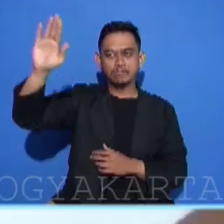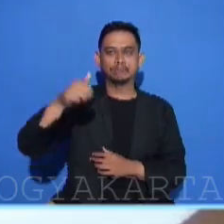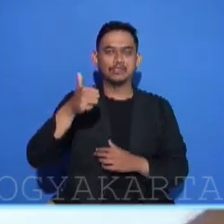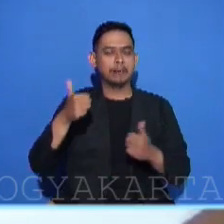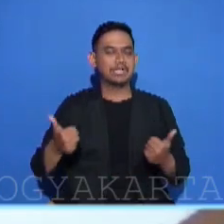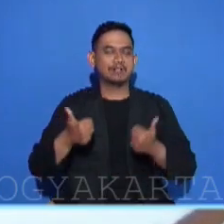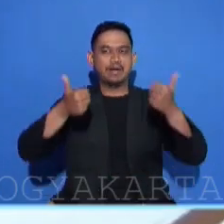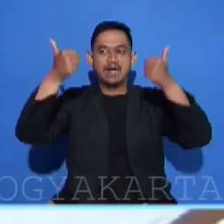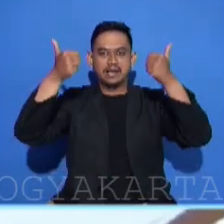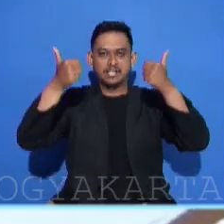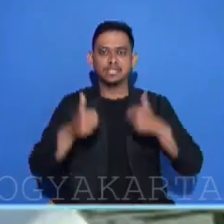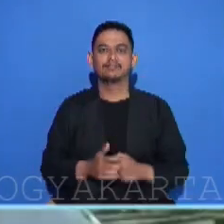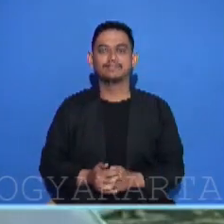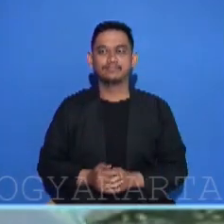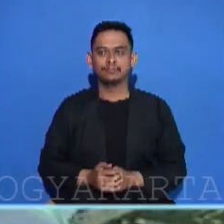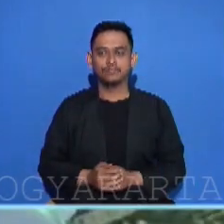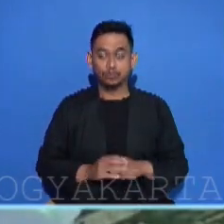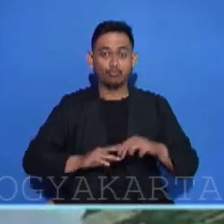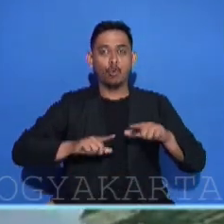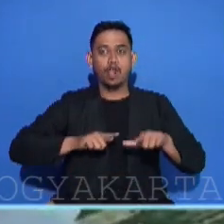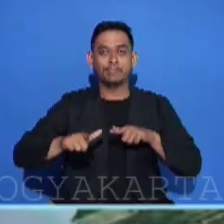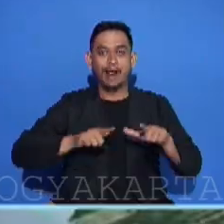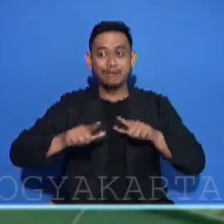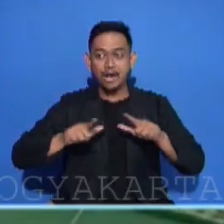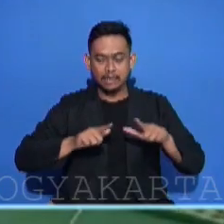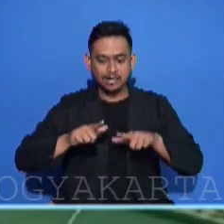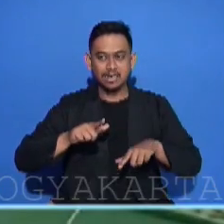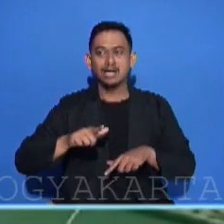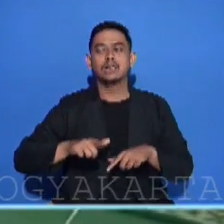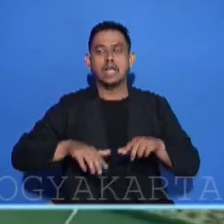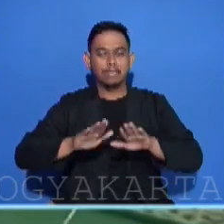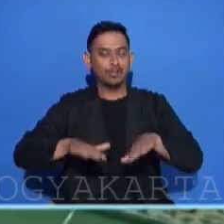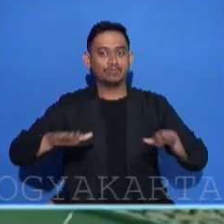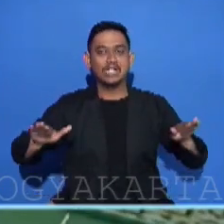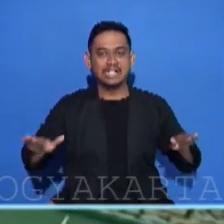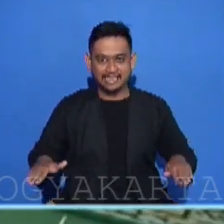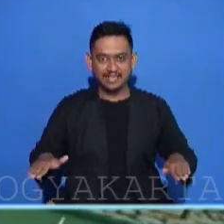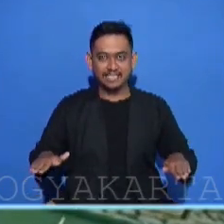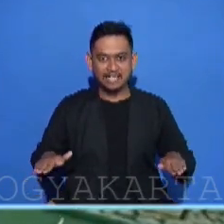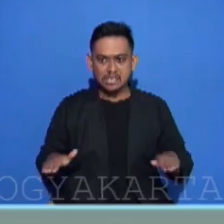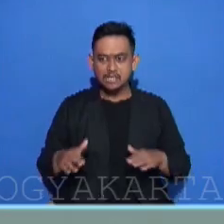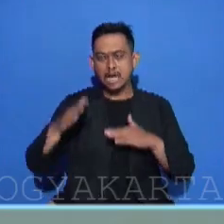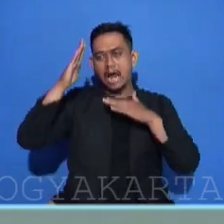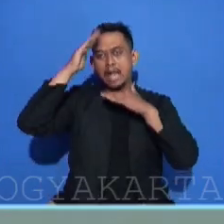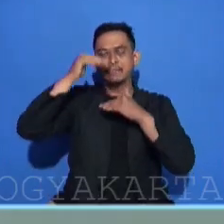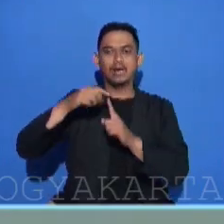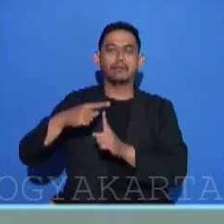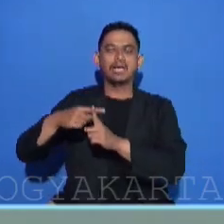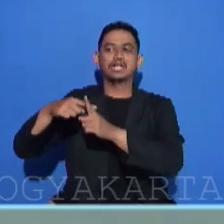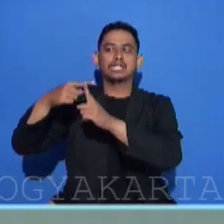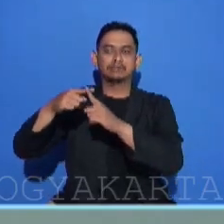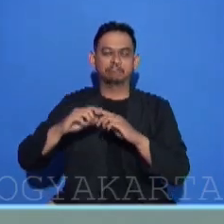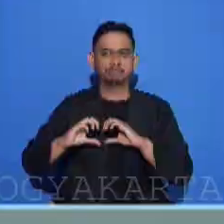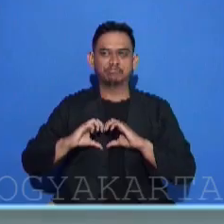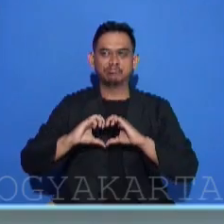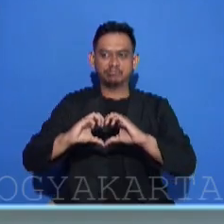perlombaan Musabaqah Tilawatil Quran antar murid di tingkat Sekolah Dasar ini diharapkan semakin meningkatkan rasa cinta anak